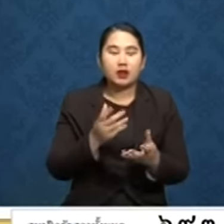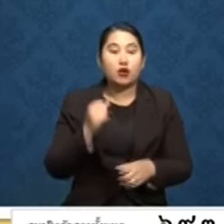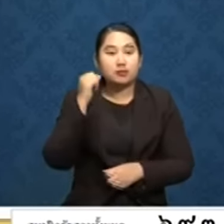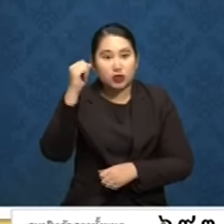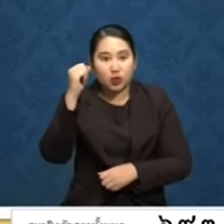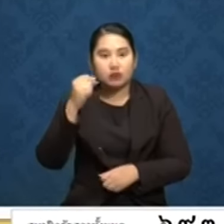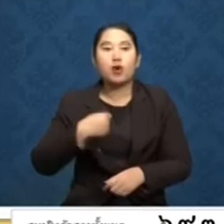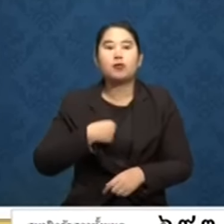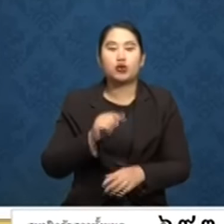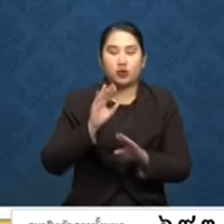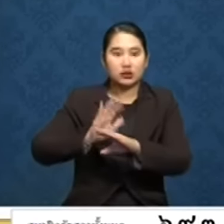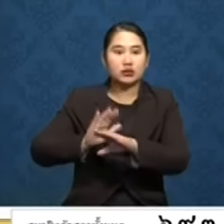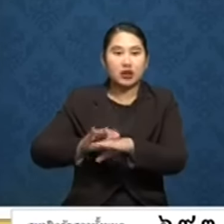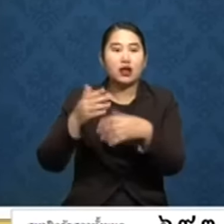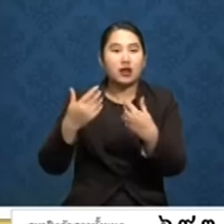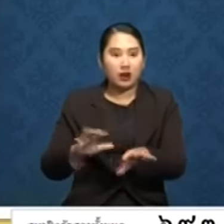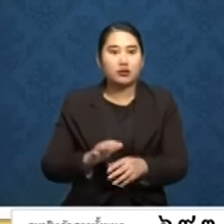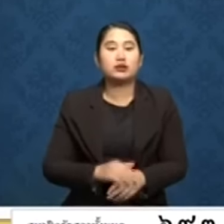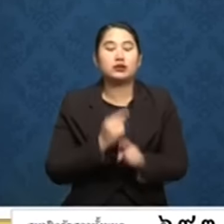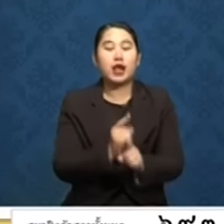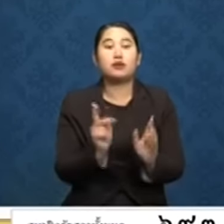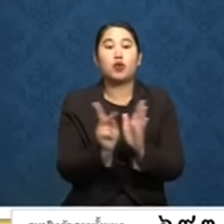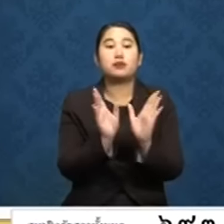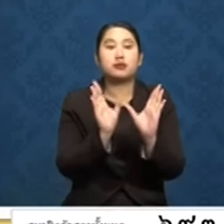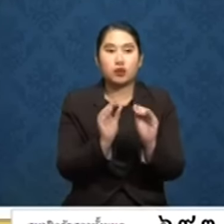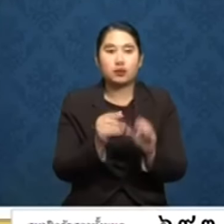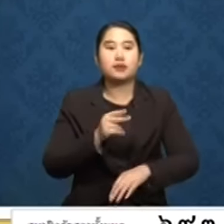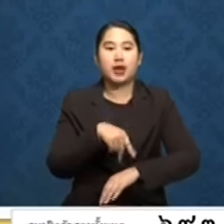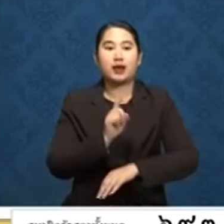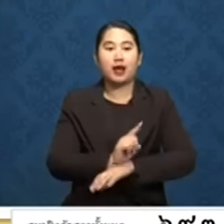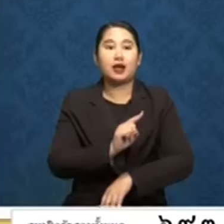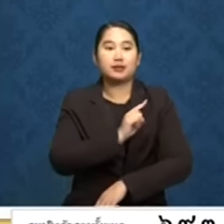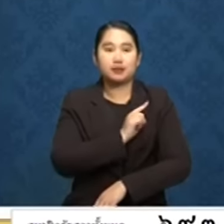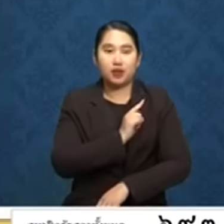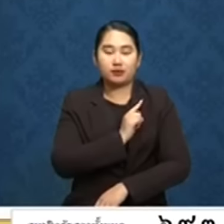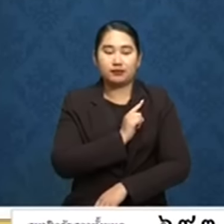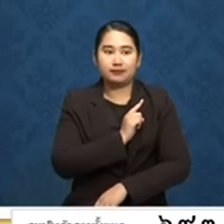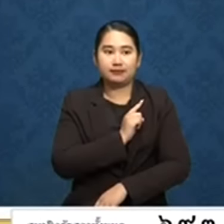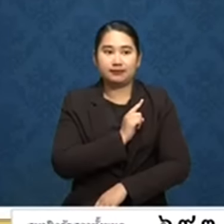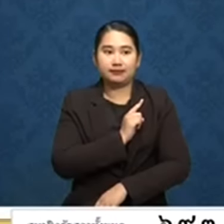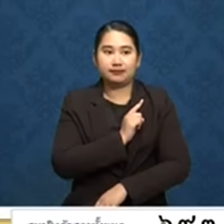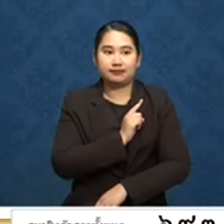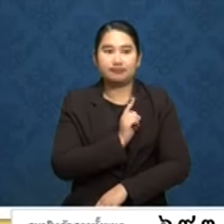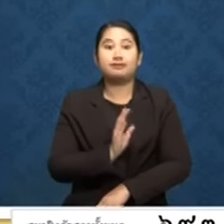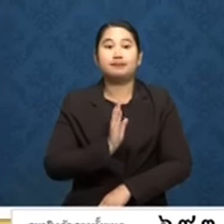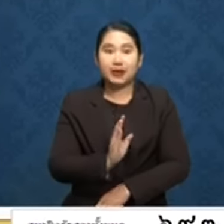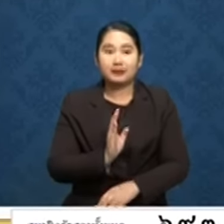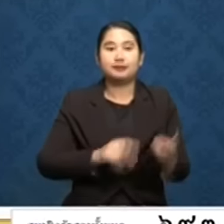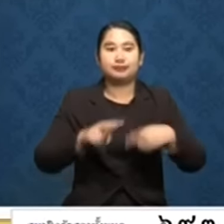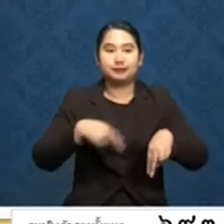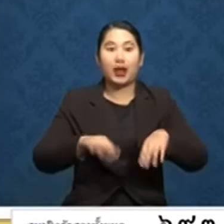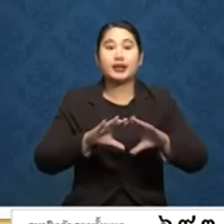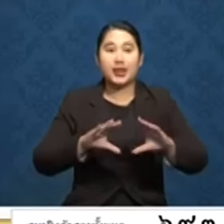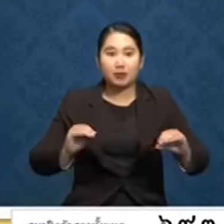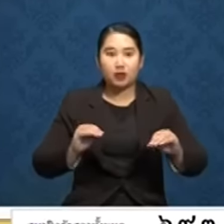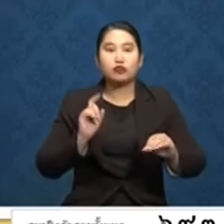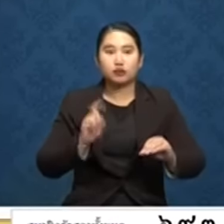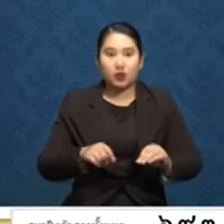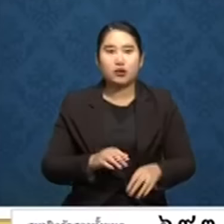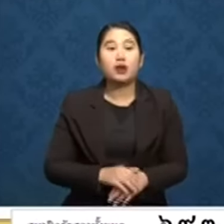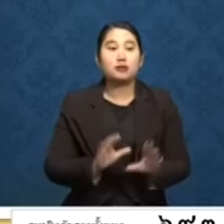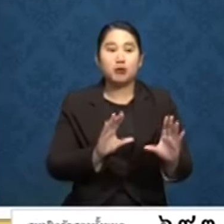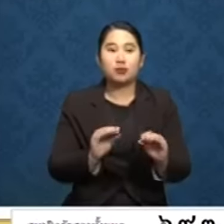มก็ต้องตักเตือนตามกติกาและประธานก็มีหน้าที่ในการที่จะรักษาความสงบของที่ประชุมครับที่ประชุมก็เ